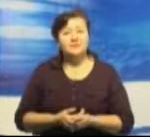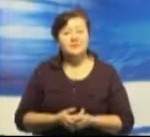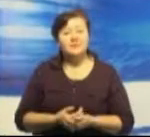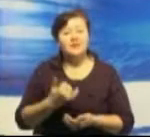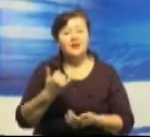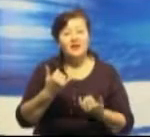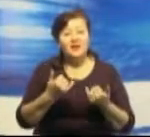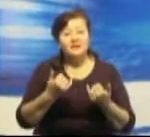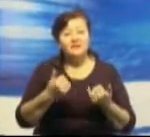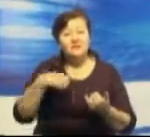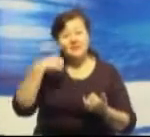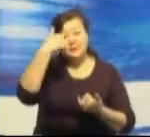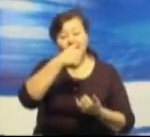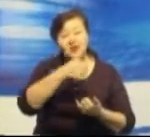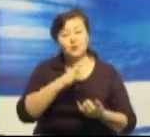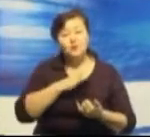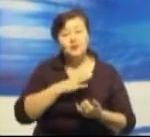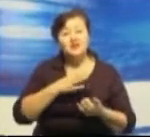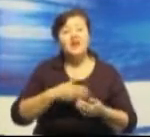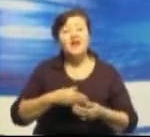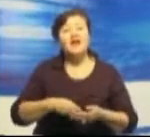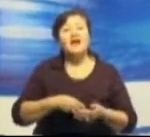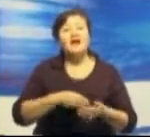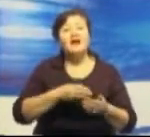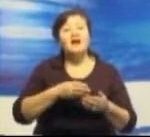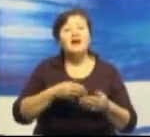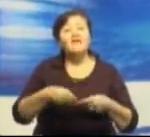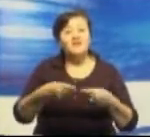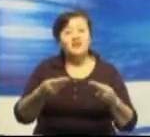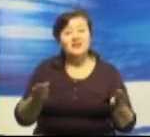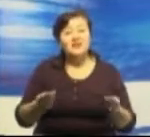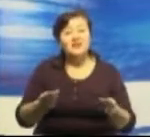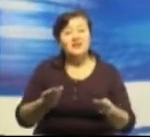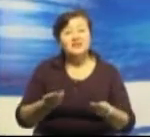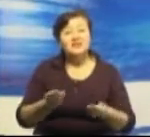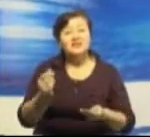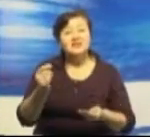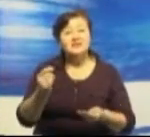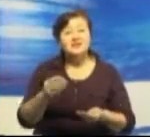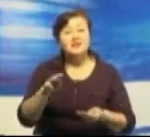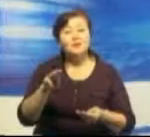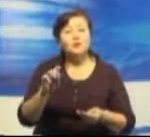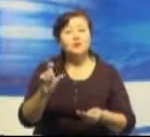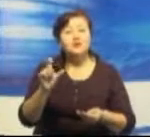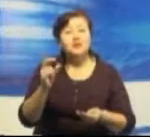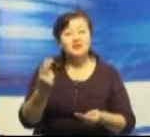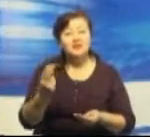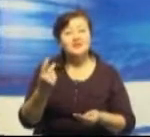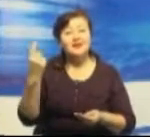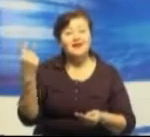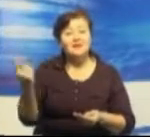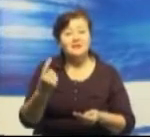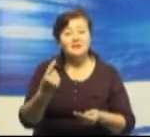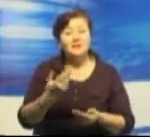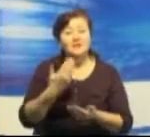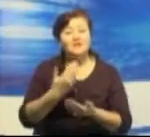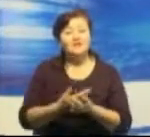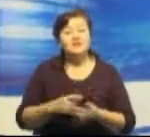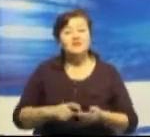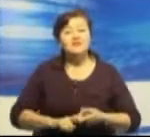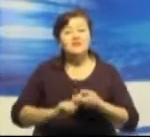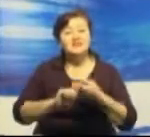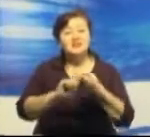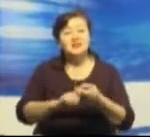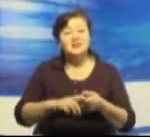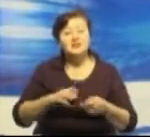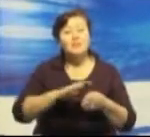В этом году будут выделены деньги, и мы завершим реконструкцию РК-1. По ТЭЦ-1 остались буквально пару моментов. В связи с этим полностью